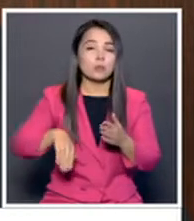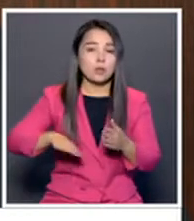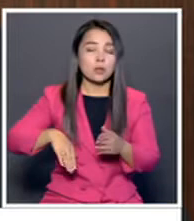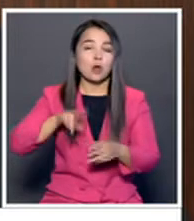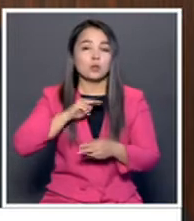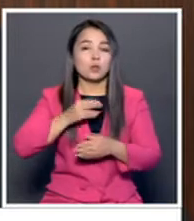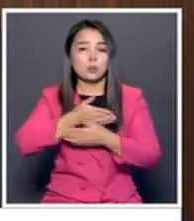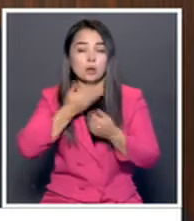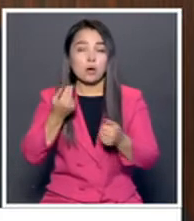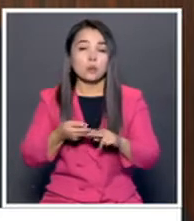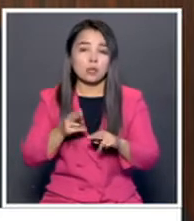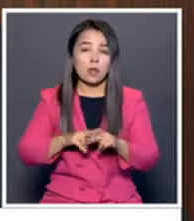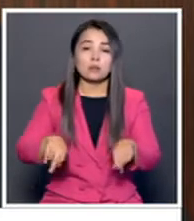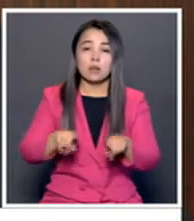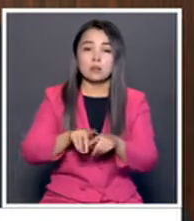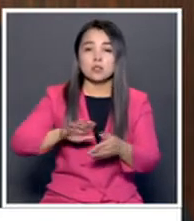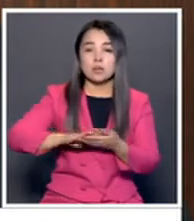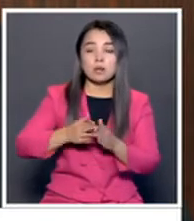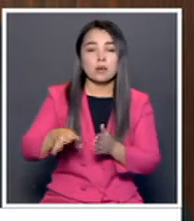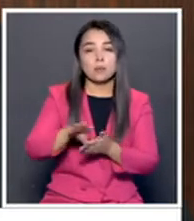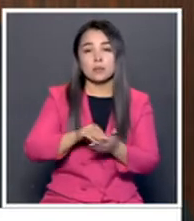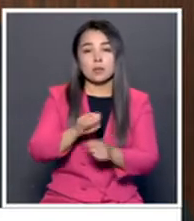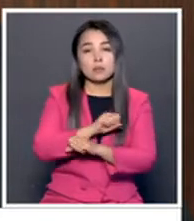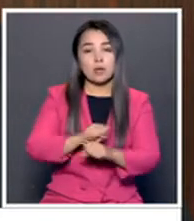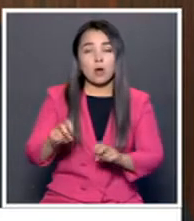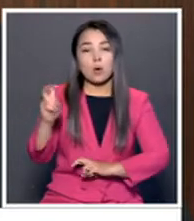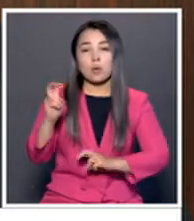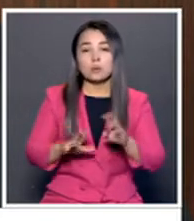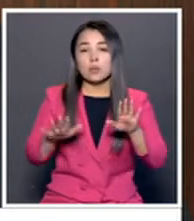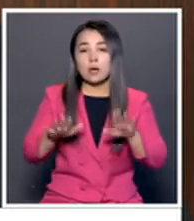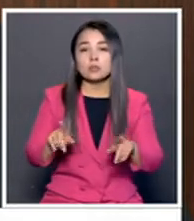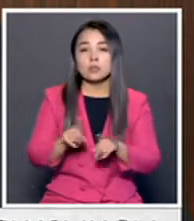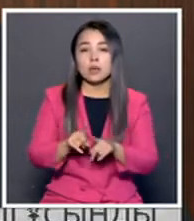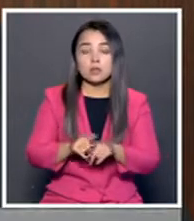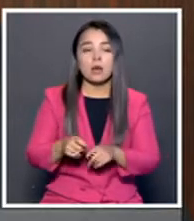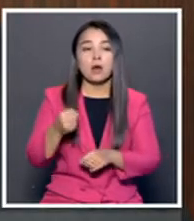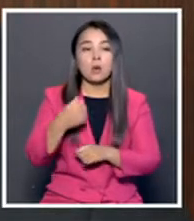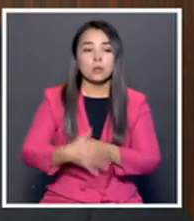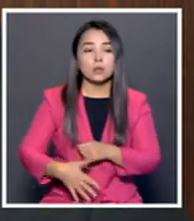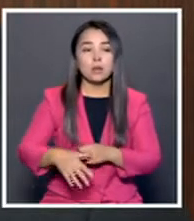Ондай жағдайлар болмау керек, сол себептен өндіріс орындарын аудан орталықтарында ашылу керек.